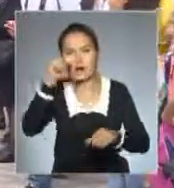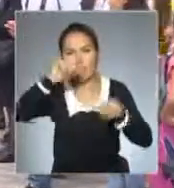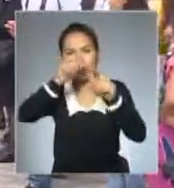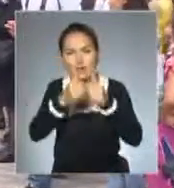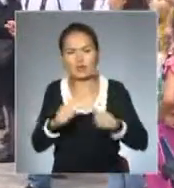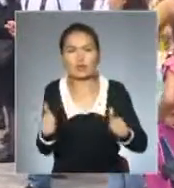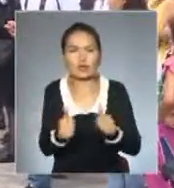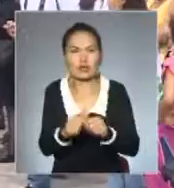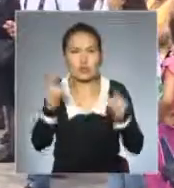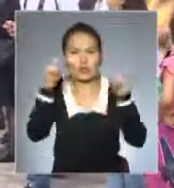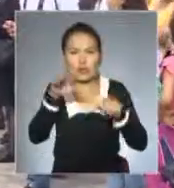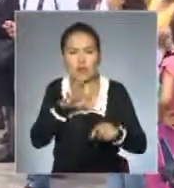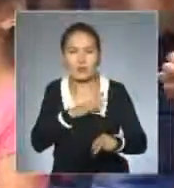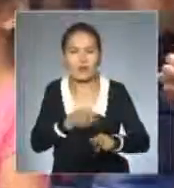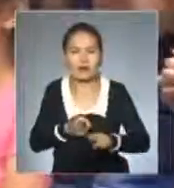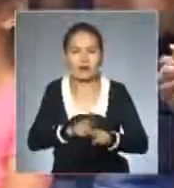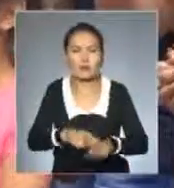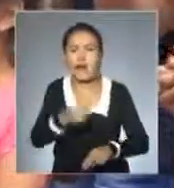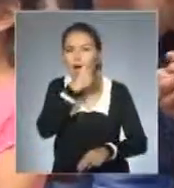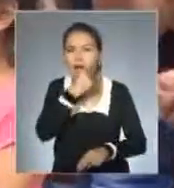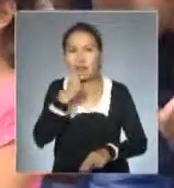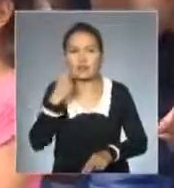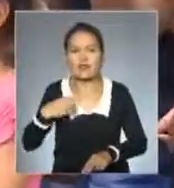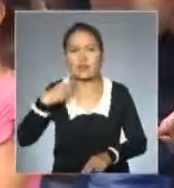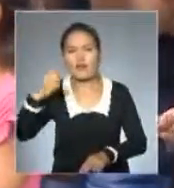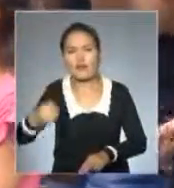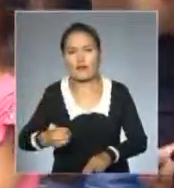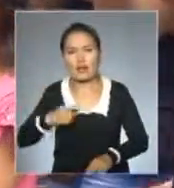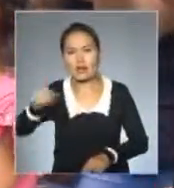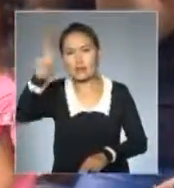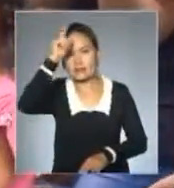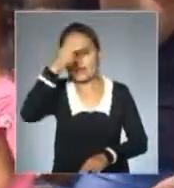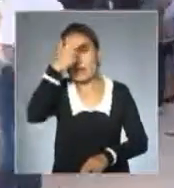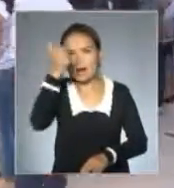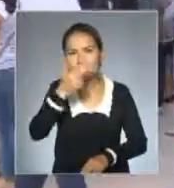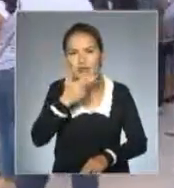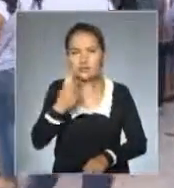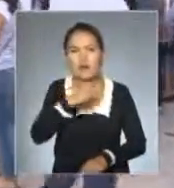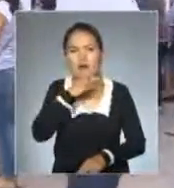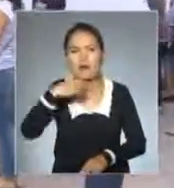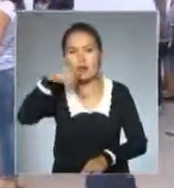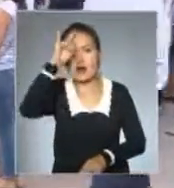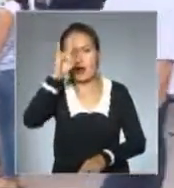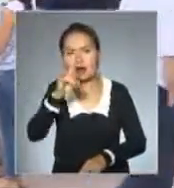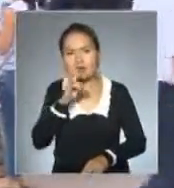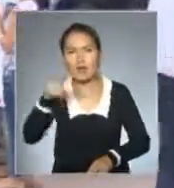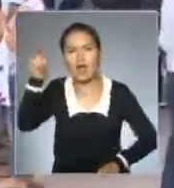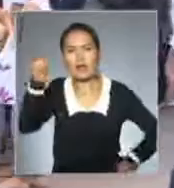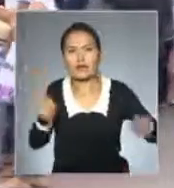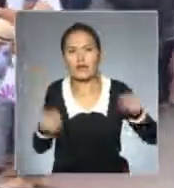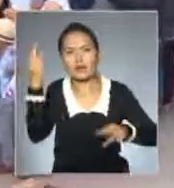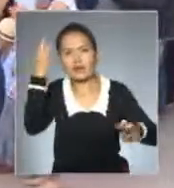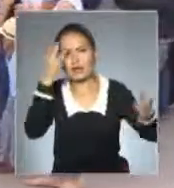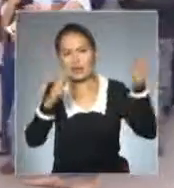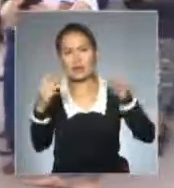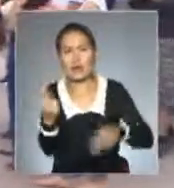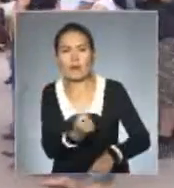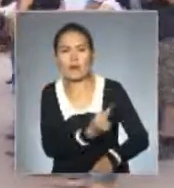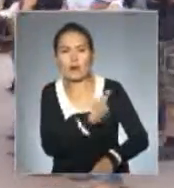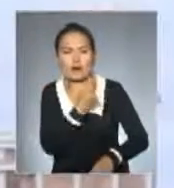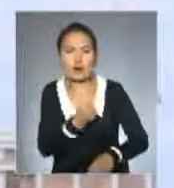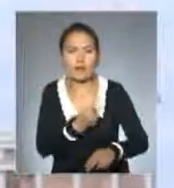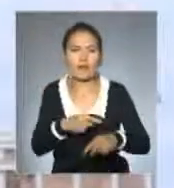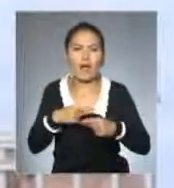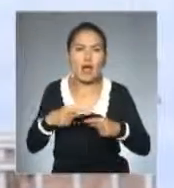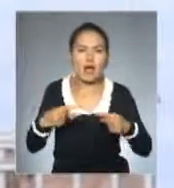тамашалауда. Америка Құрама Штаттары, Испания, Франция, Германия, Италия, Ресей және Қазақстаннан келген дизайнерлер өздерімен бірге